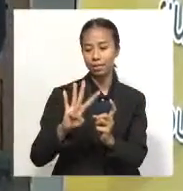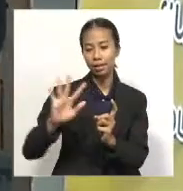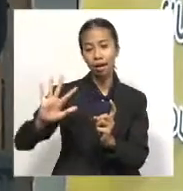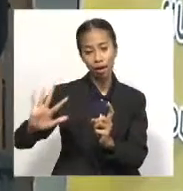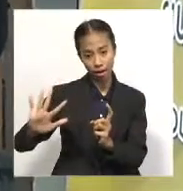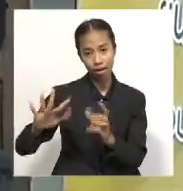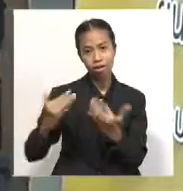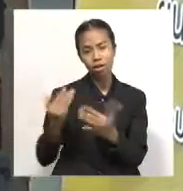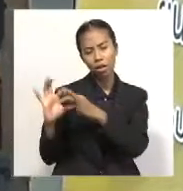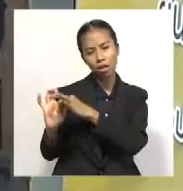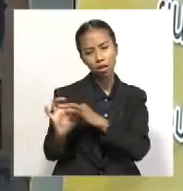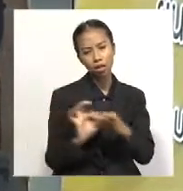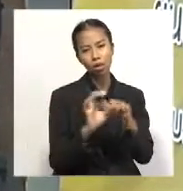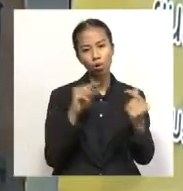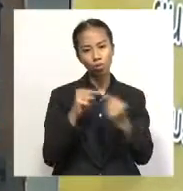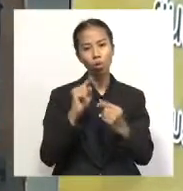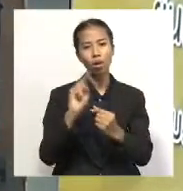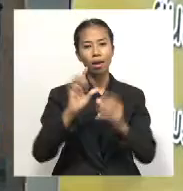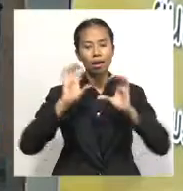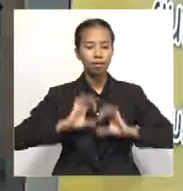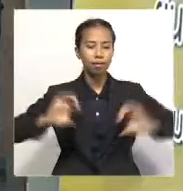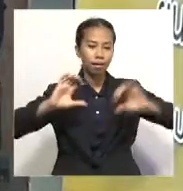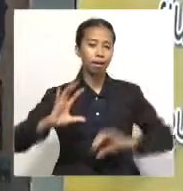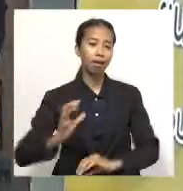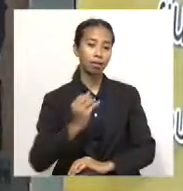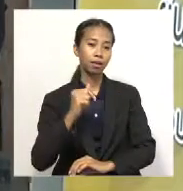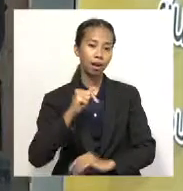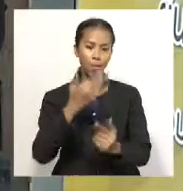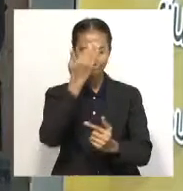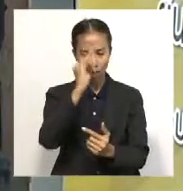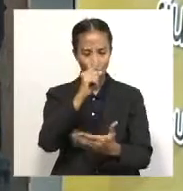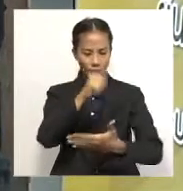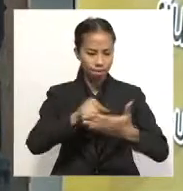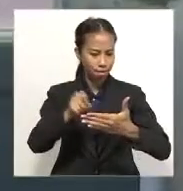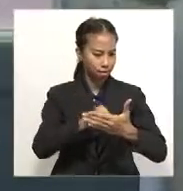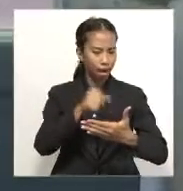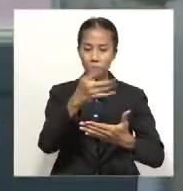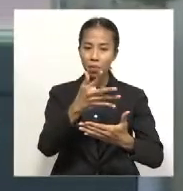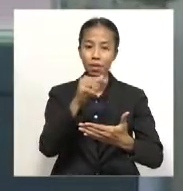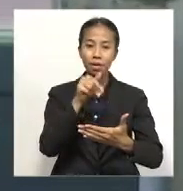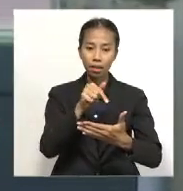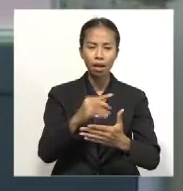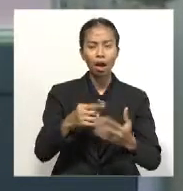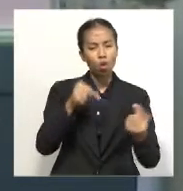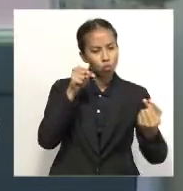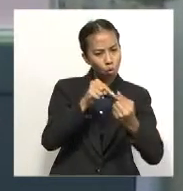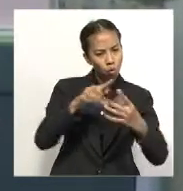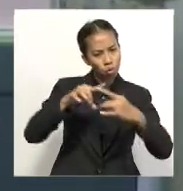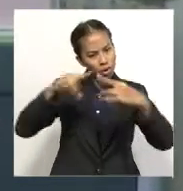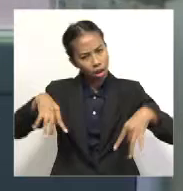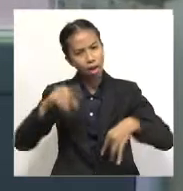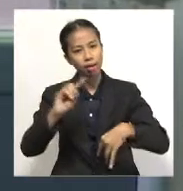ซึ่งเกี่ยวข้องกับการตัดสิทธิ์การเป็นข้าราชการการเมืองของผู้ไม่ไปใช้สิทธิ์เลือกตั้งขัดหรือแย้งกับรัฐธรรมนูญมาต